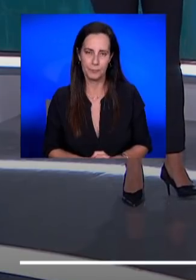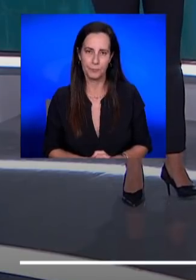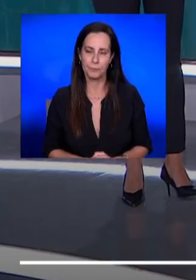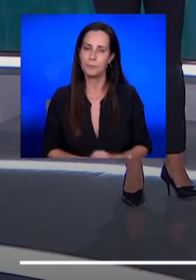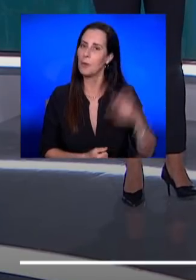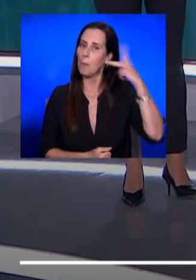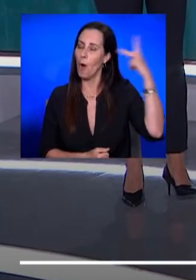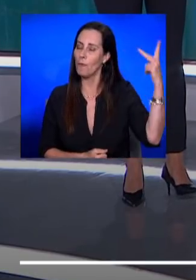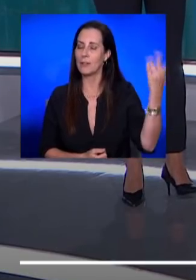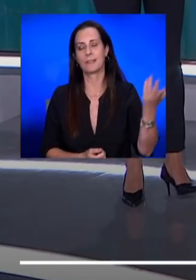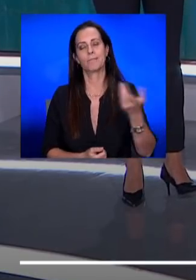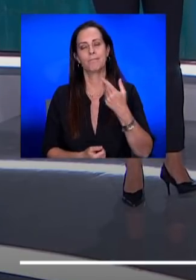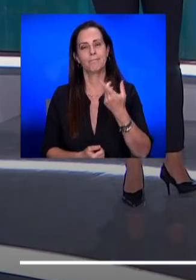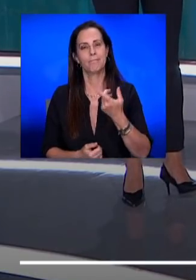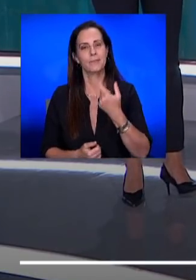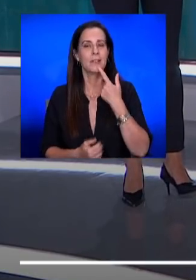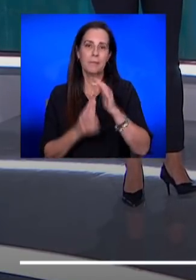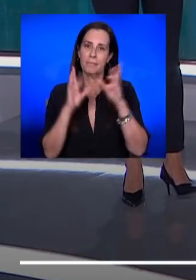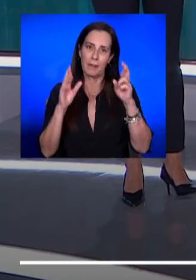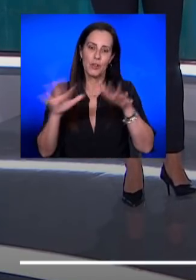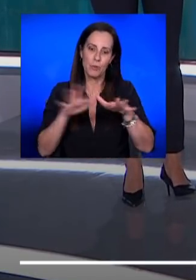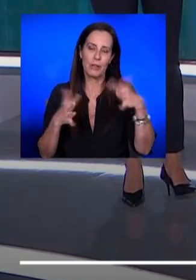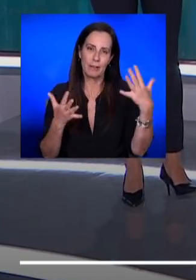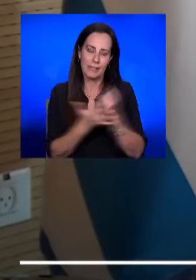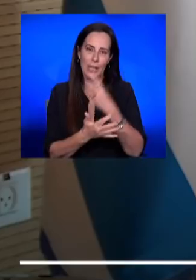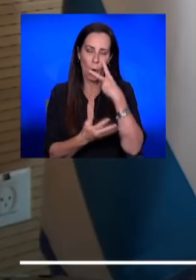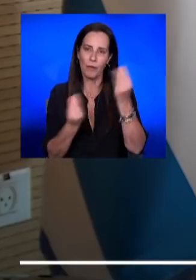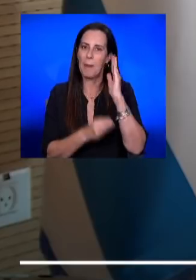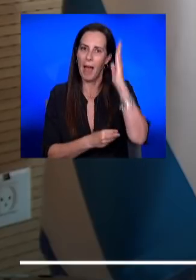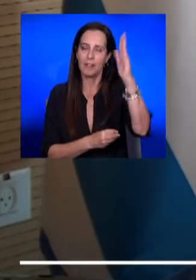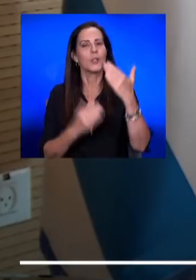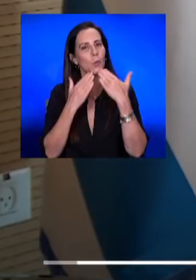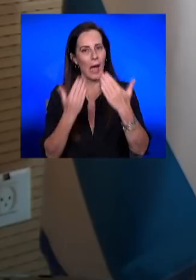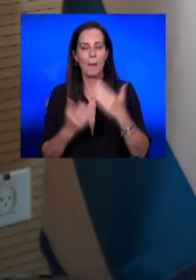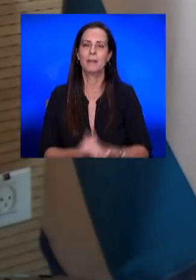ירון, נאחל שהממשלה תשכיל לראות דברים גם לטווח הארוך. תודה רבה שהיית איתנו, ערב טוב.